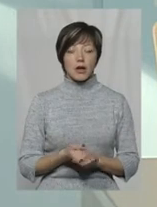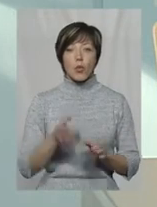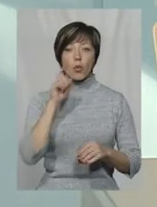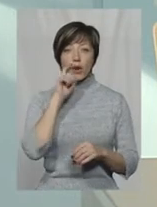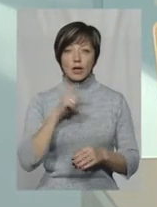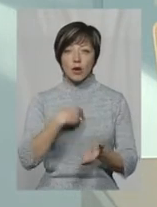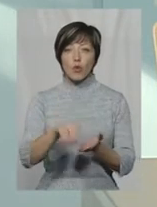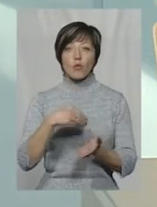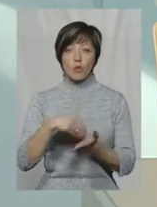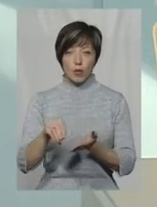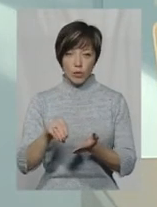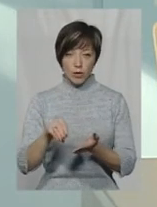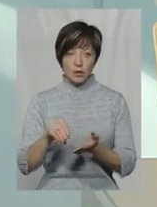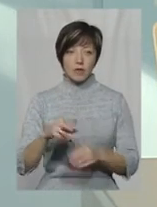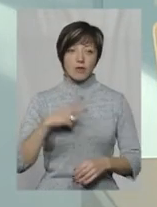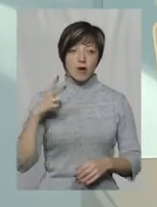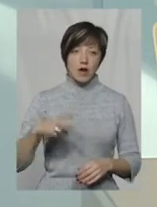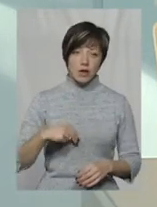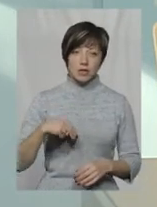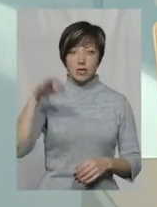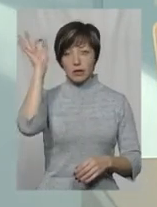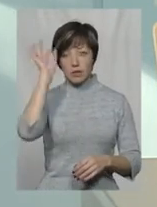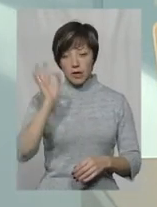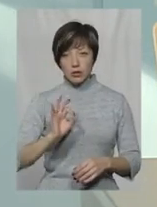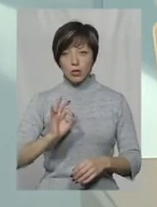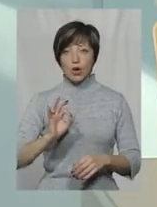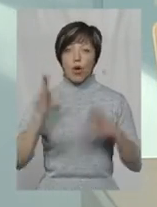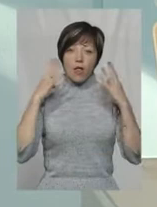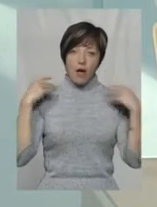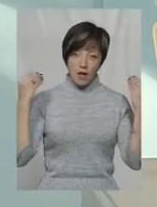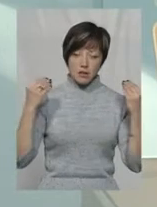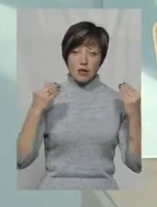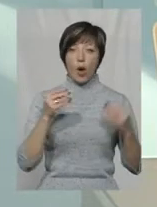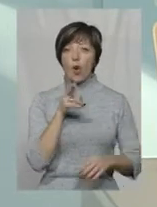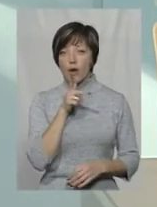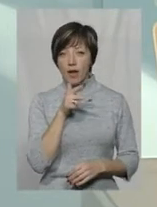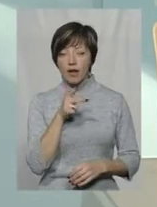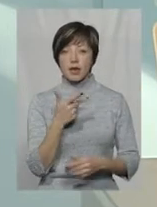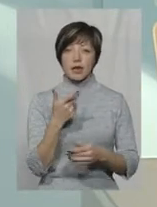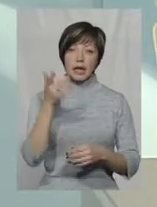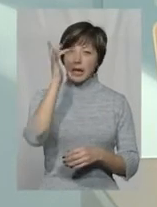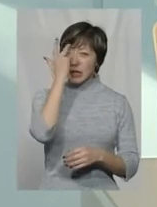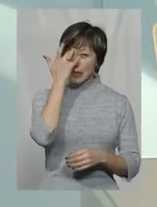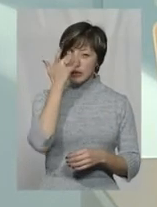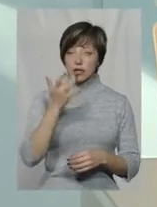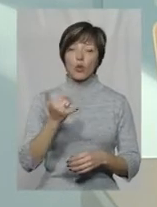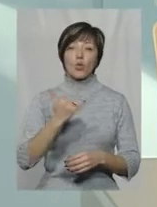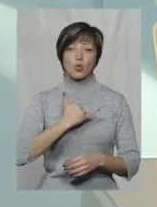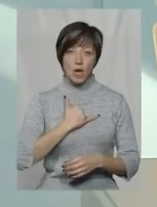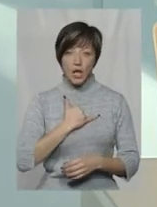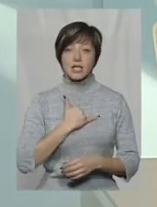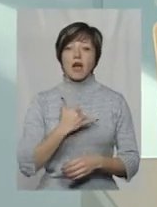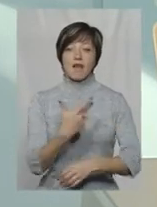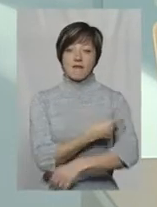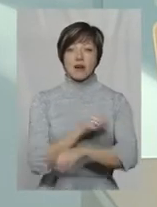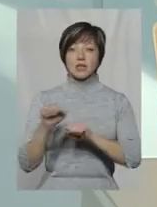Україна їх покупає. Франції, Німеччині, Голландії, Кореї, Індії. В нас вакцин